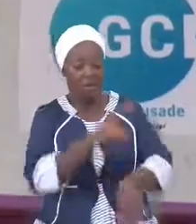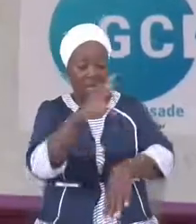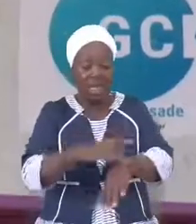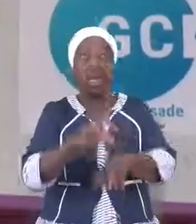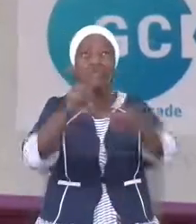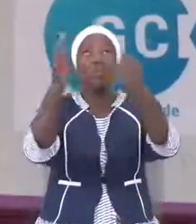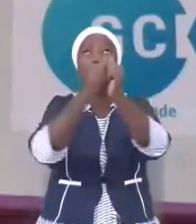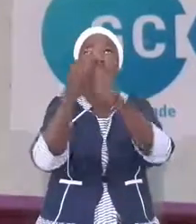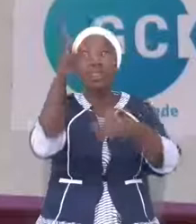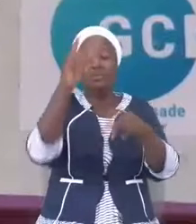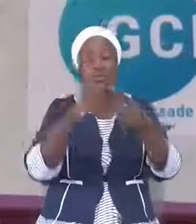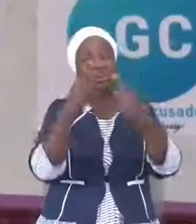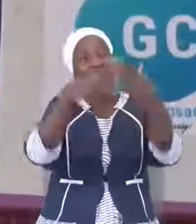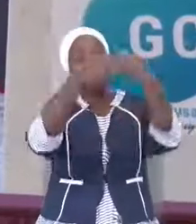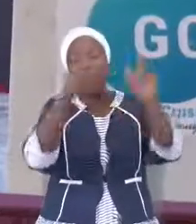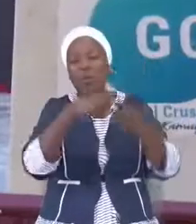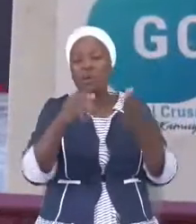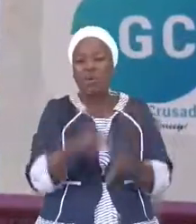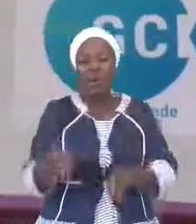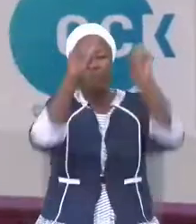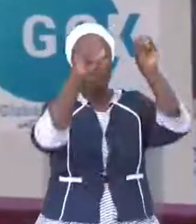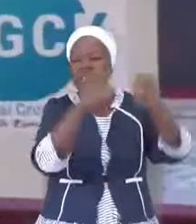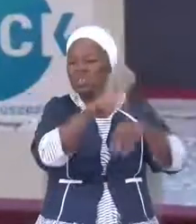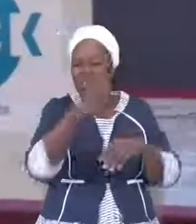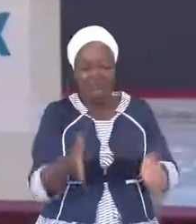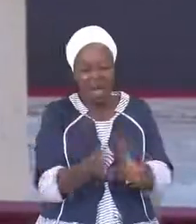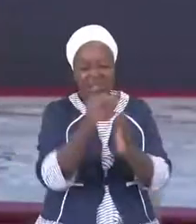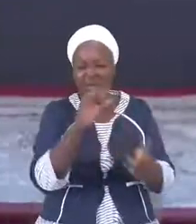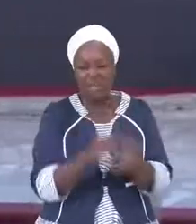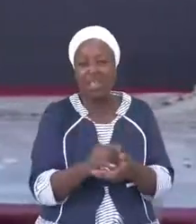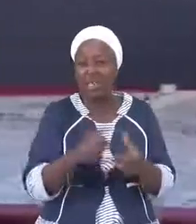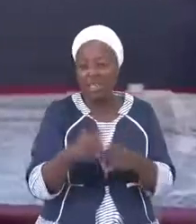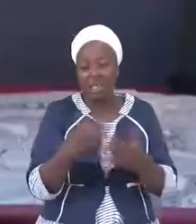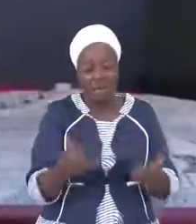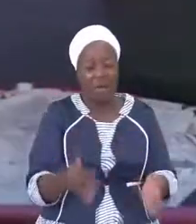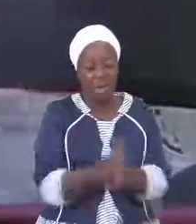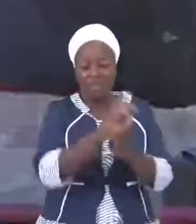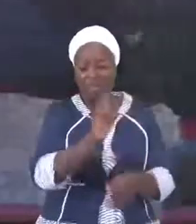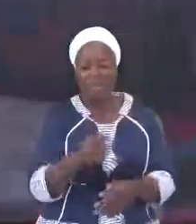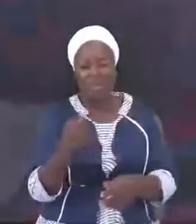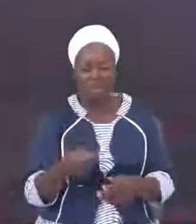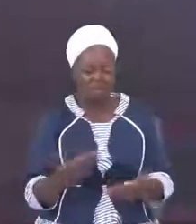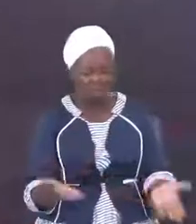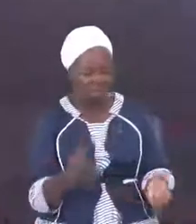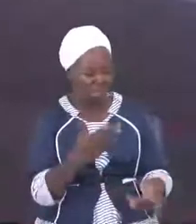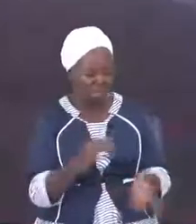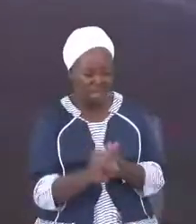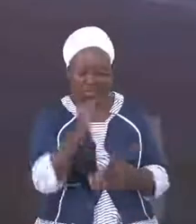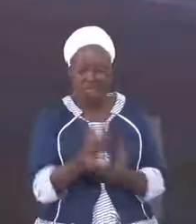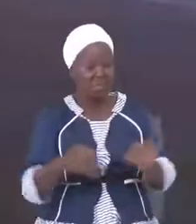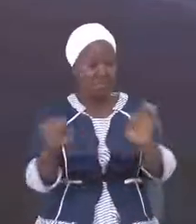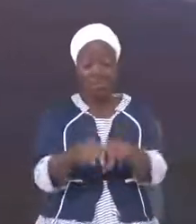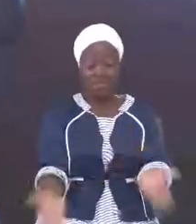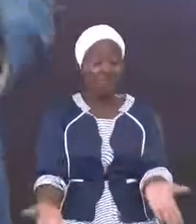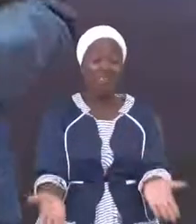de vivre avec Christ et aller au ciel avec lui. Au sujet de l'enlèvement, ils ne vont pas poser la question au sujet des choses